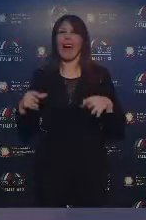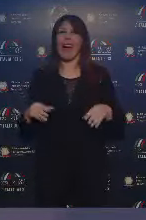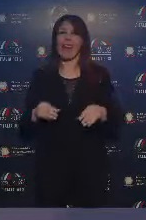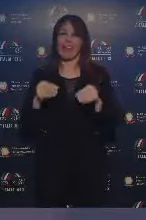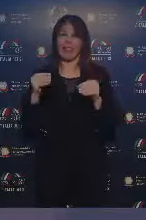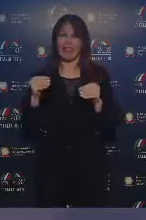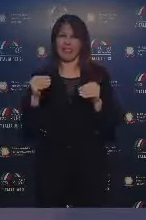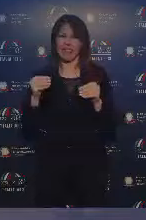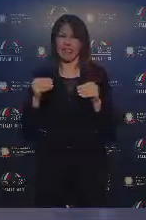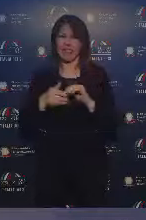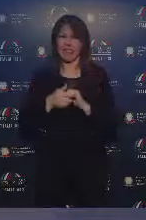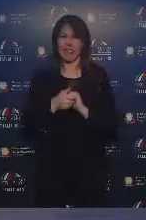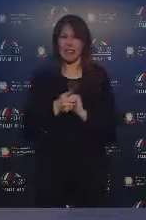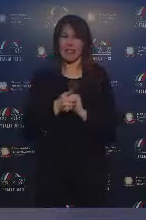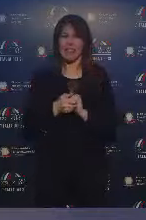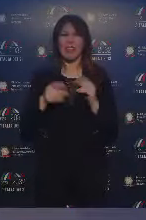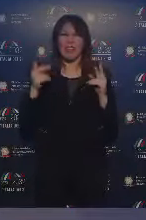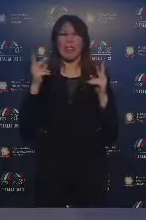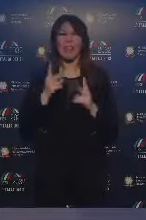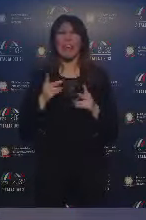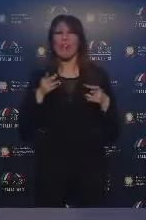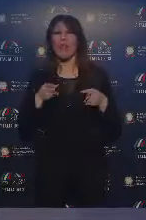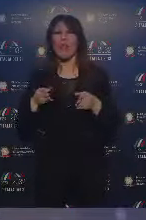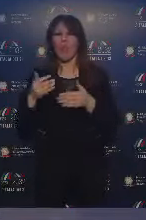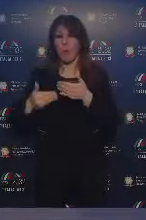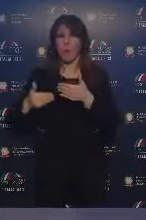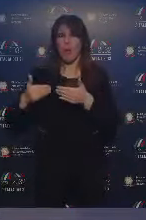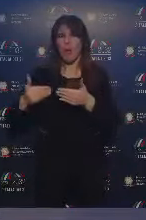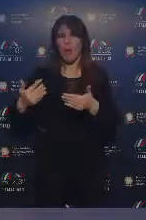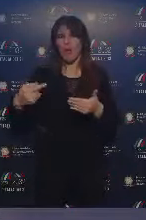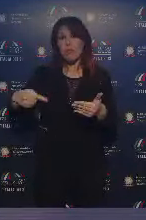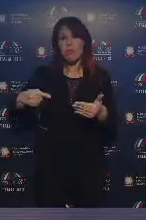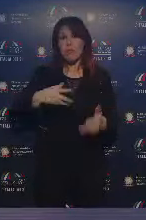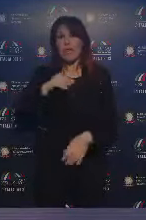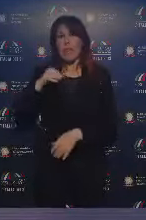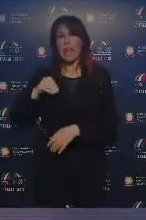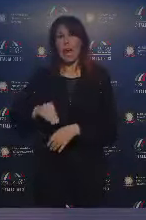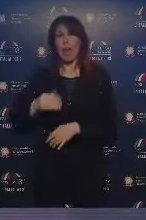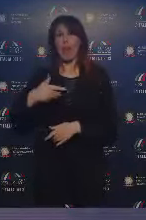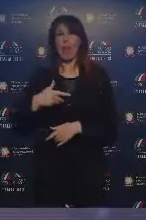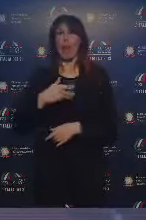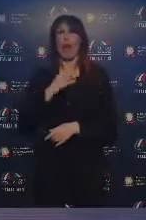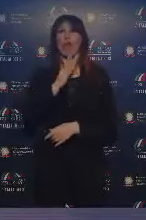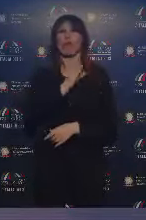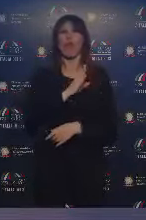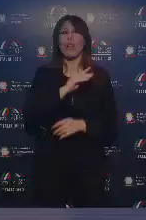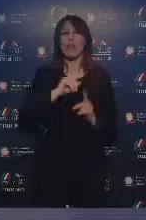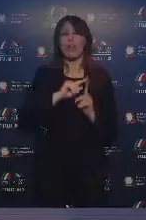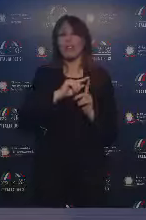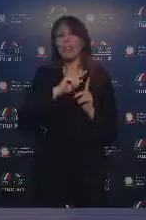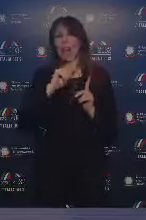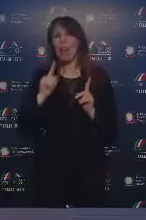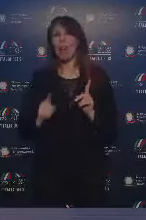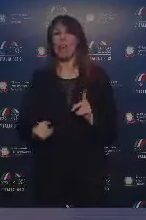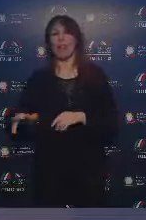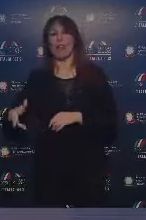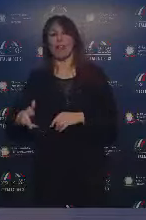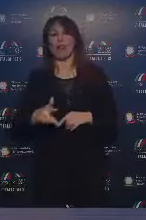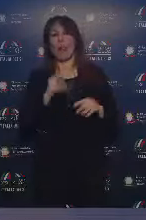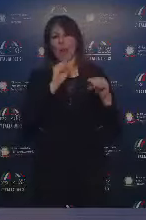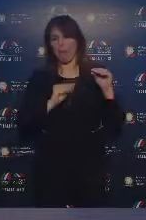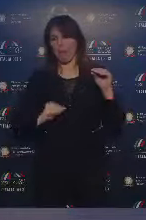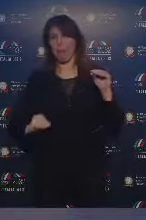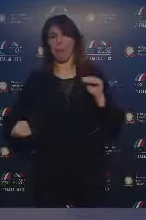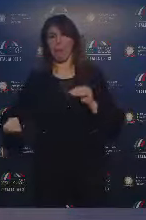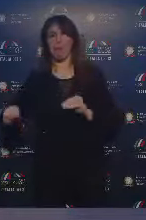grazie è una tappa di un percorso con cui stiamo girando da Bolzano alla Sicilia spiegando a